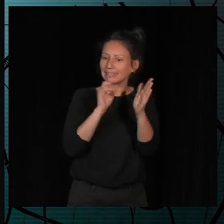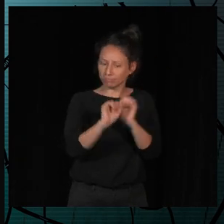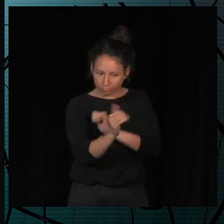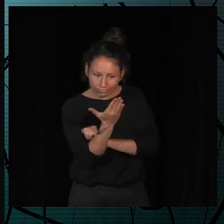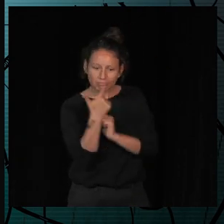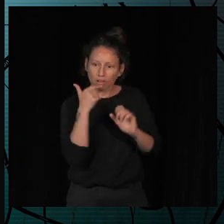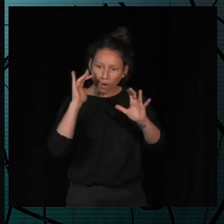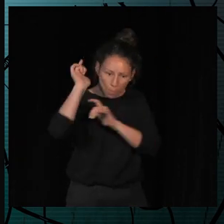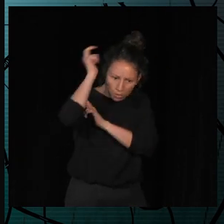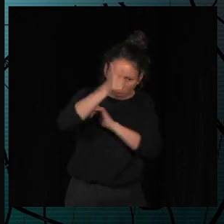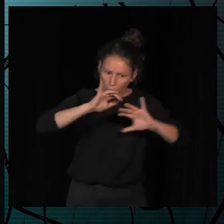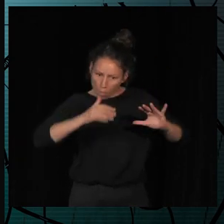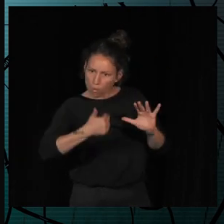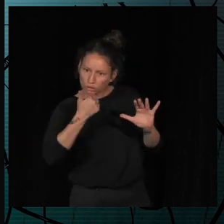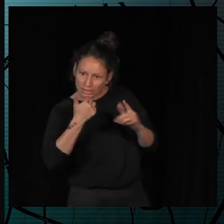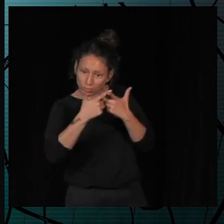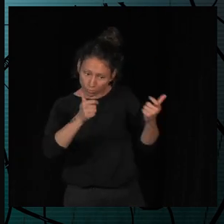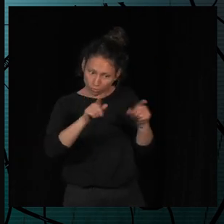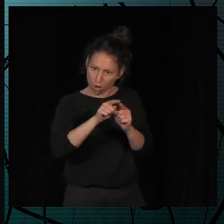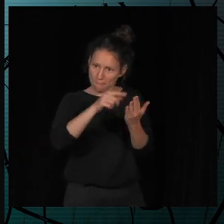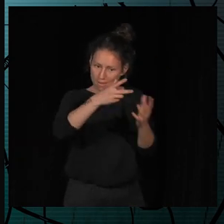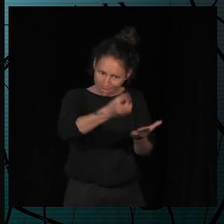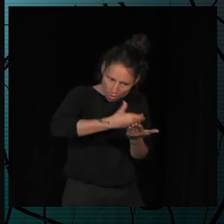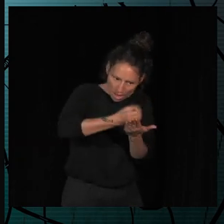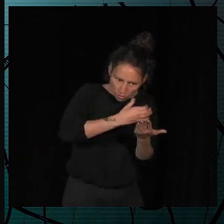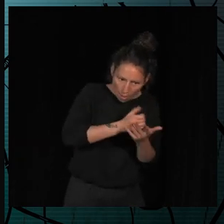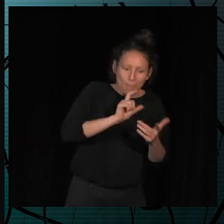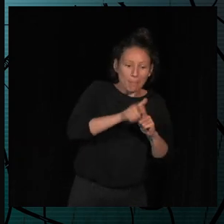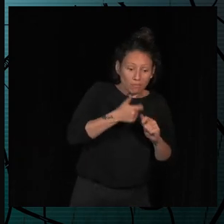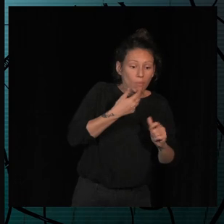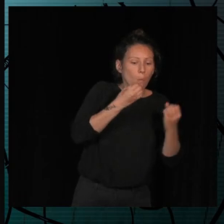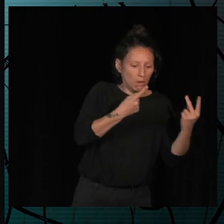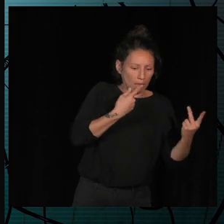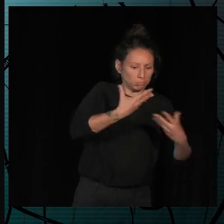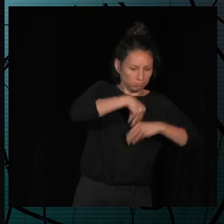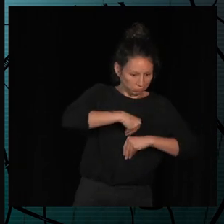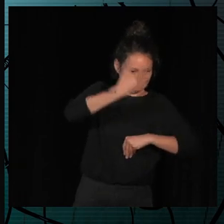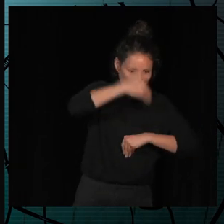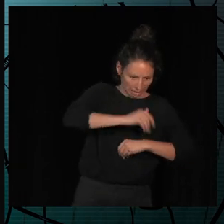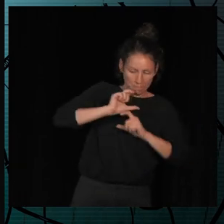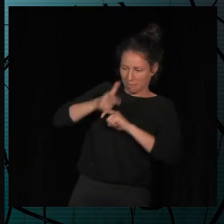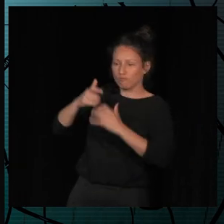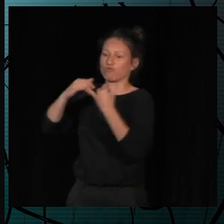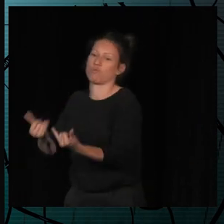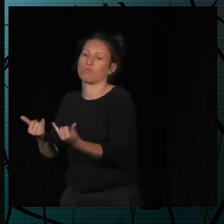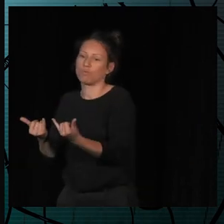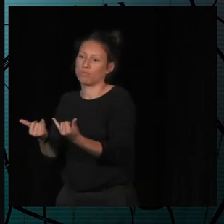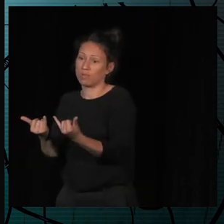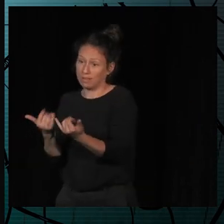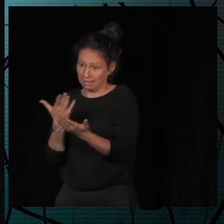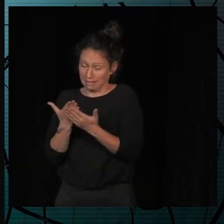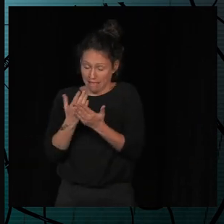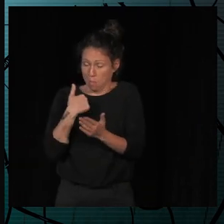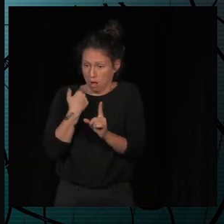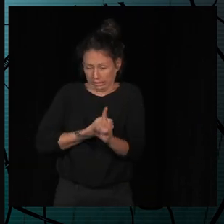exploités je pense que le l'avenir appartient à ceux qui arriveront à avoir une idée de la manière dont leurs compétences sont exploiter dans des